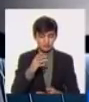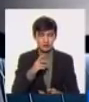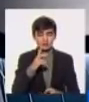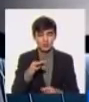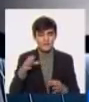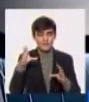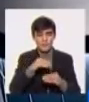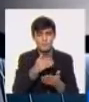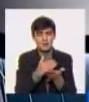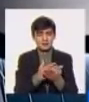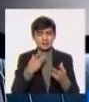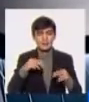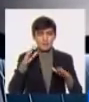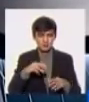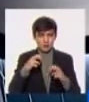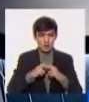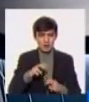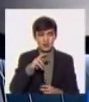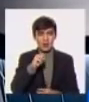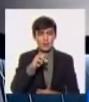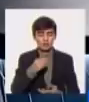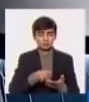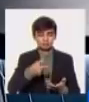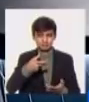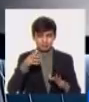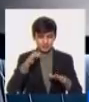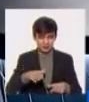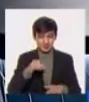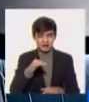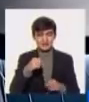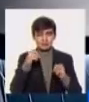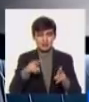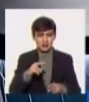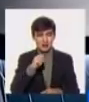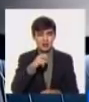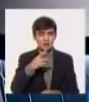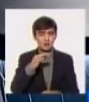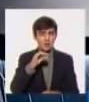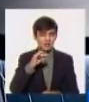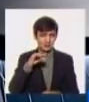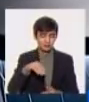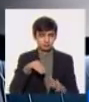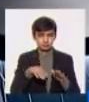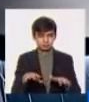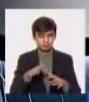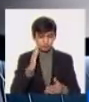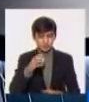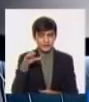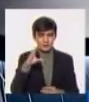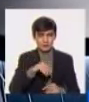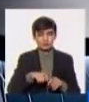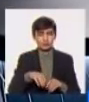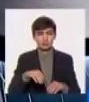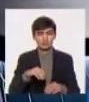решается, на базе каких лабораторий можно будет сделать анализ. Для этого разработан специальный алгоритм действий. Все будет производиться строго